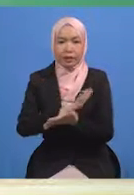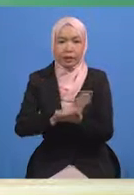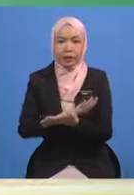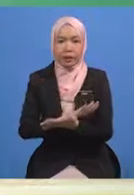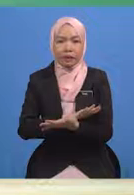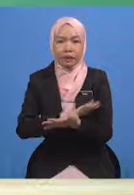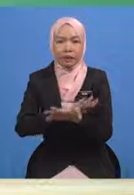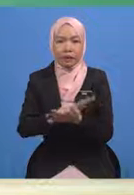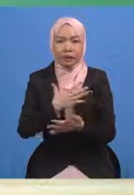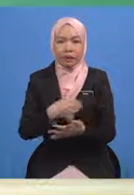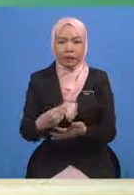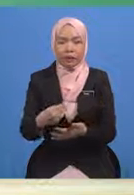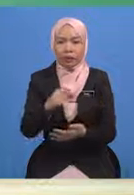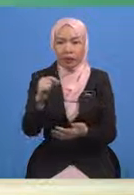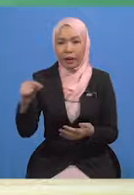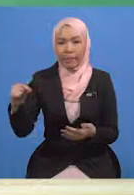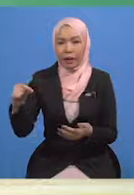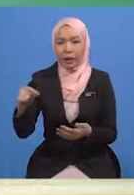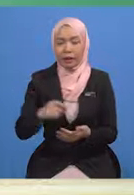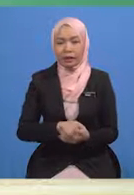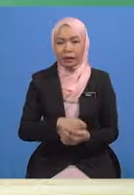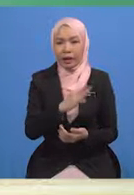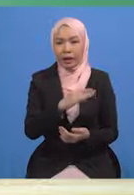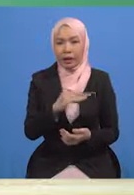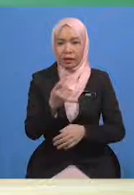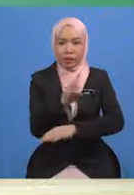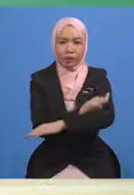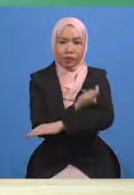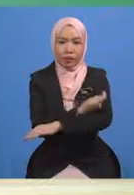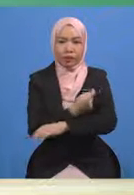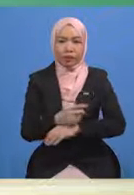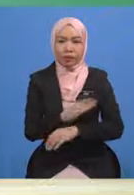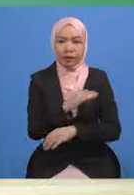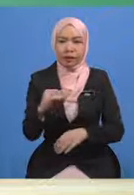penanda, pensel dan klip kertas.